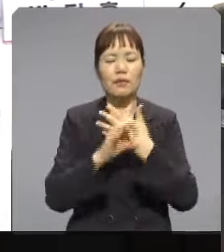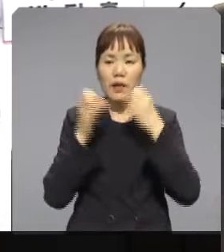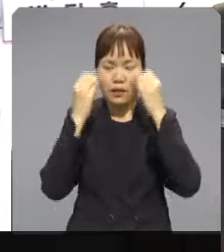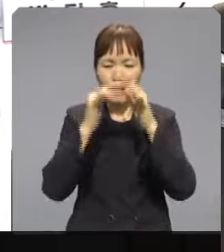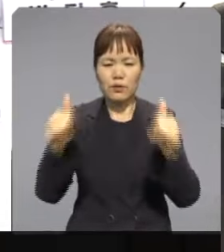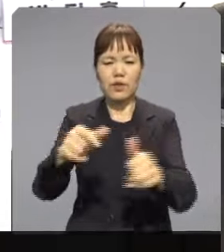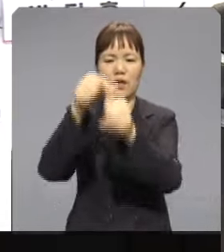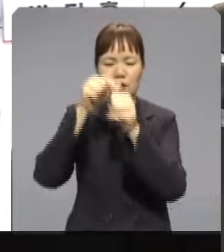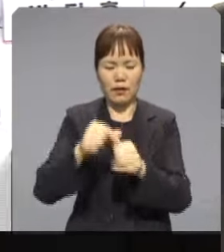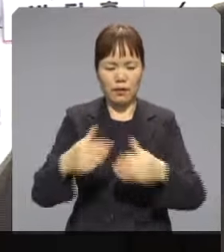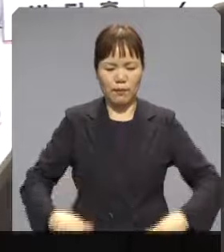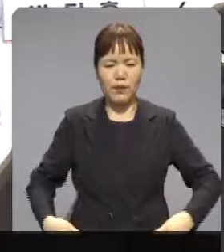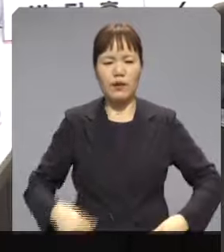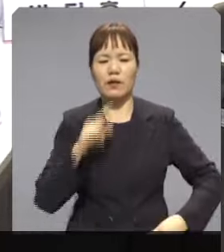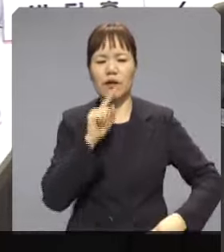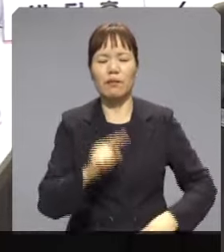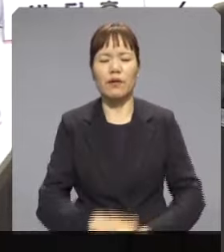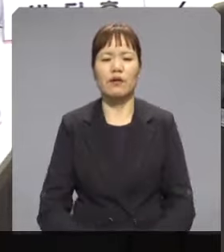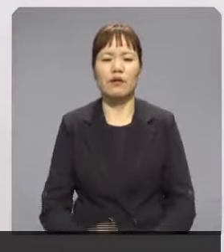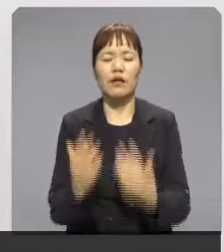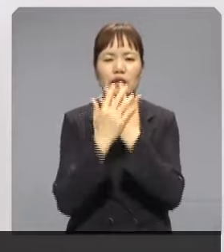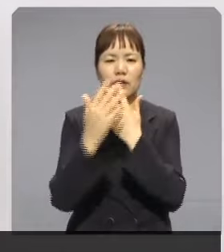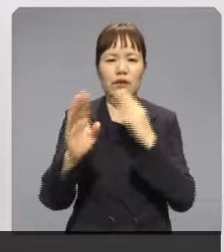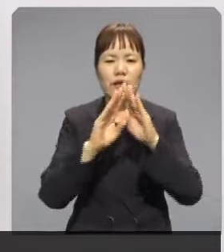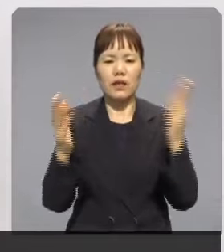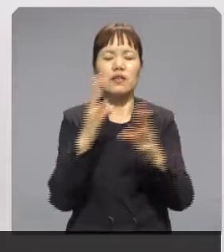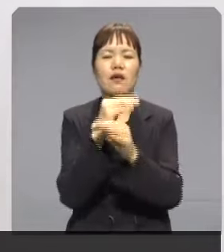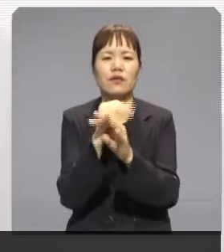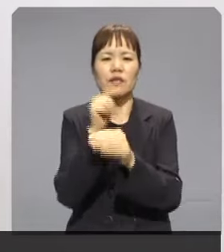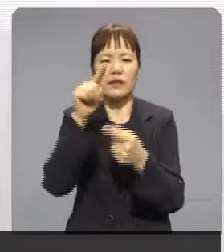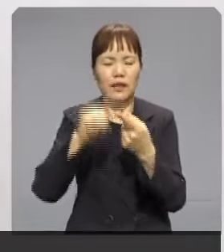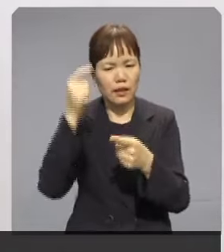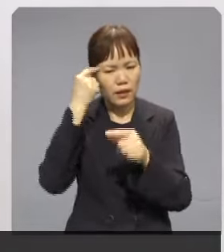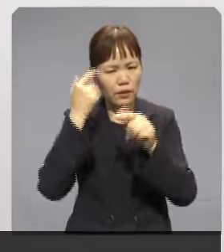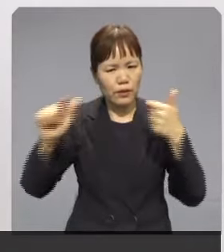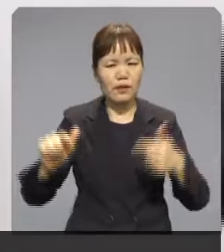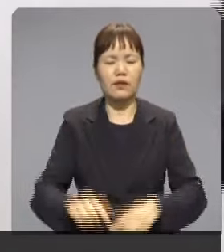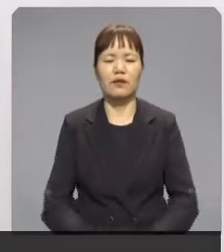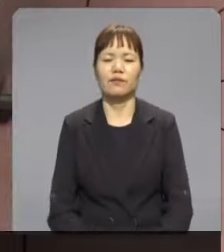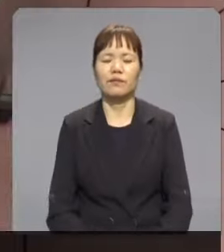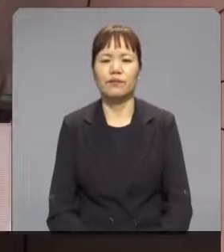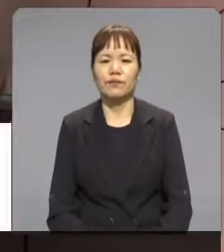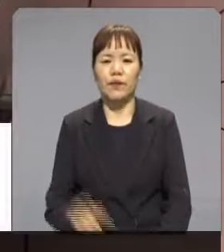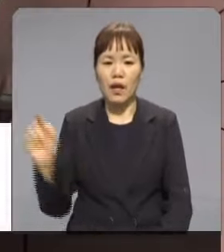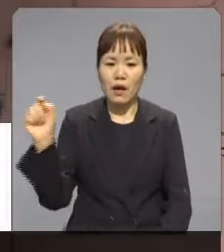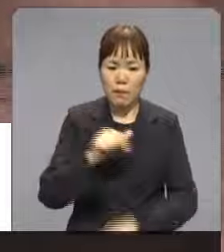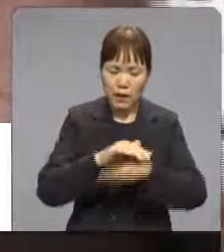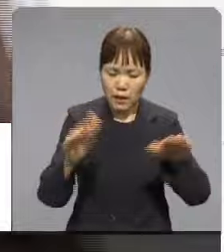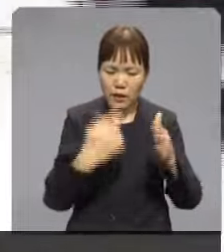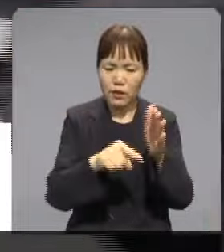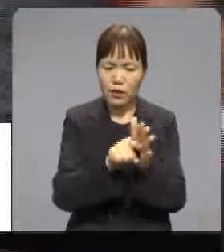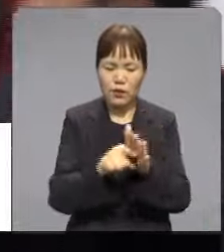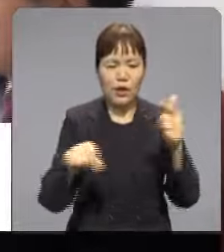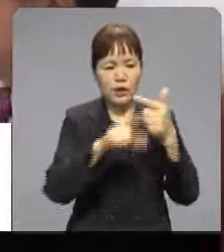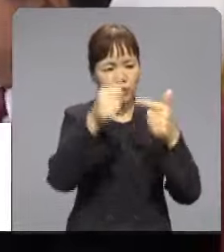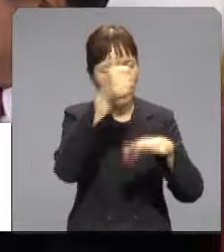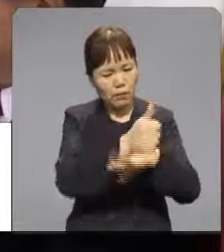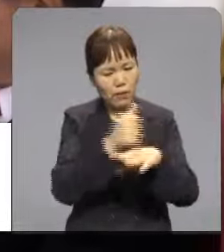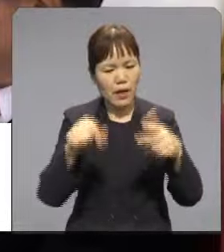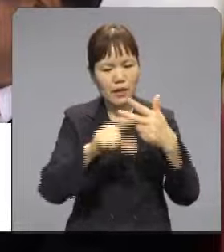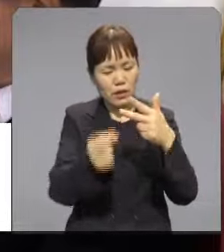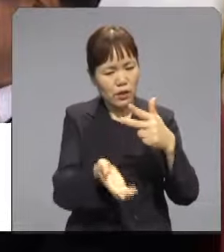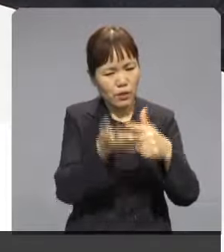한다는 주장이 맞섰습니다. 전당대회 개최 시점에 대한 견해도 나뉘었습니다. 빠른 수습을 위해 6월 말이나 7월